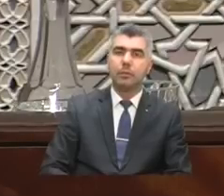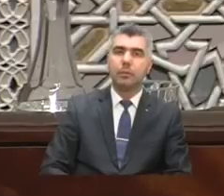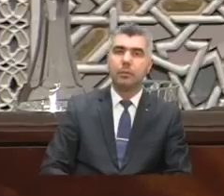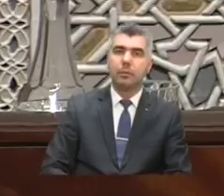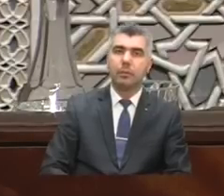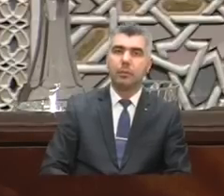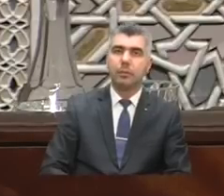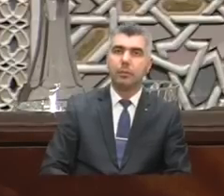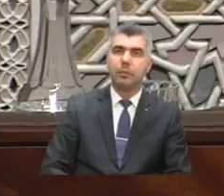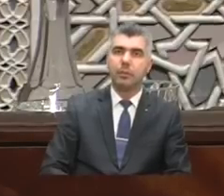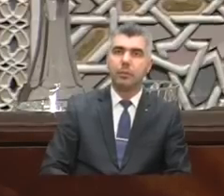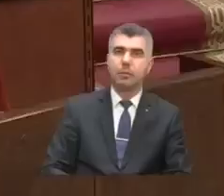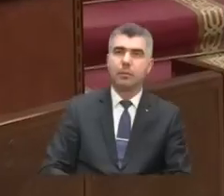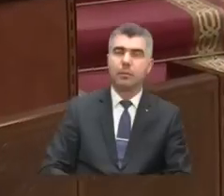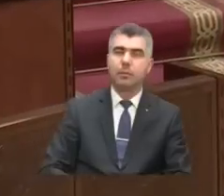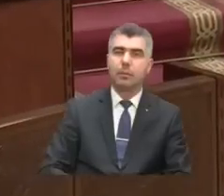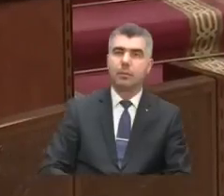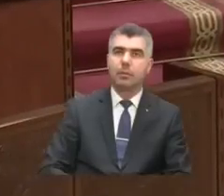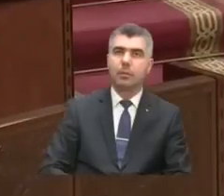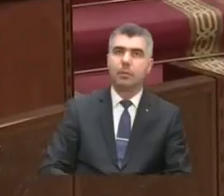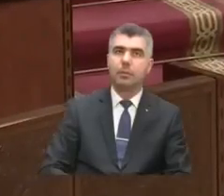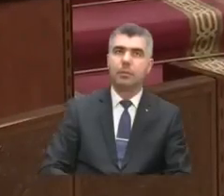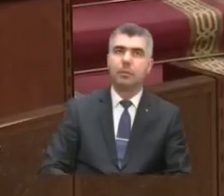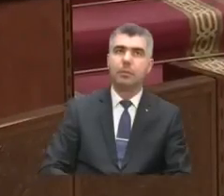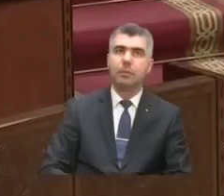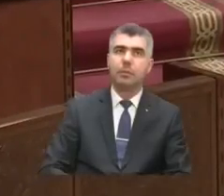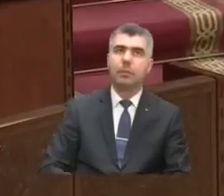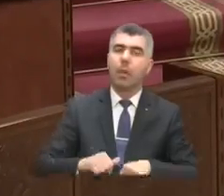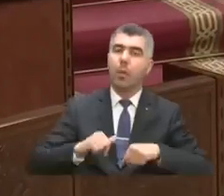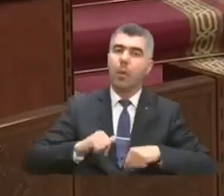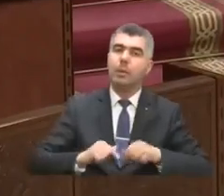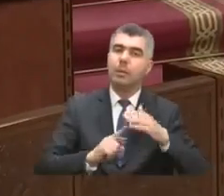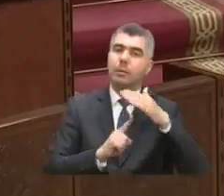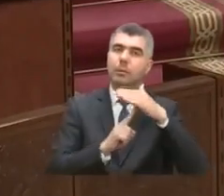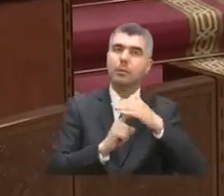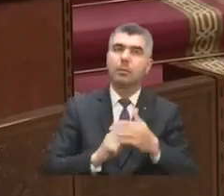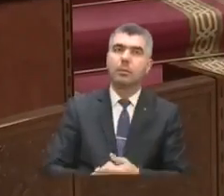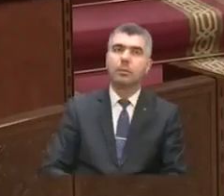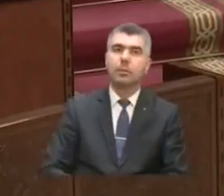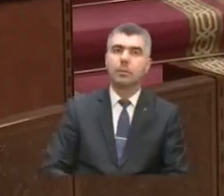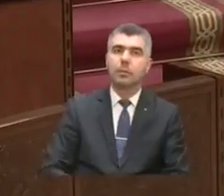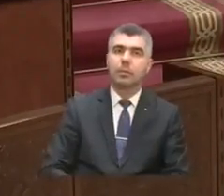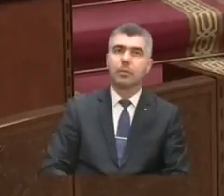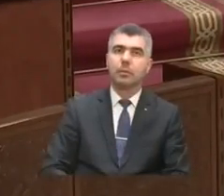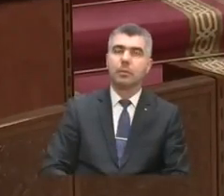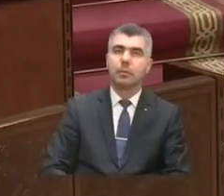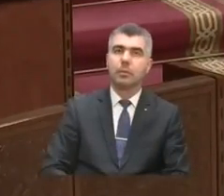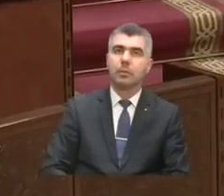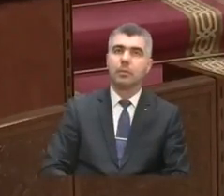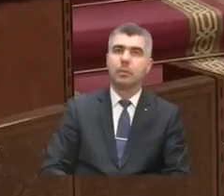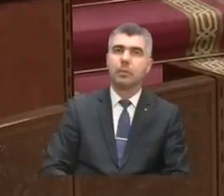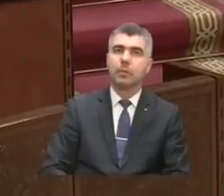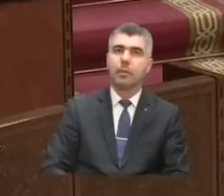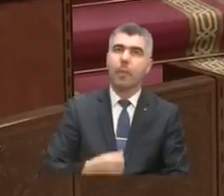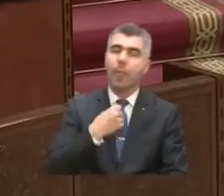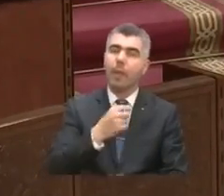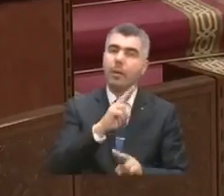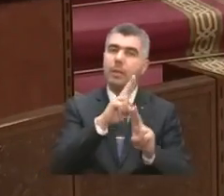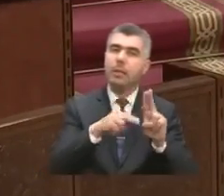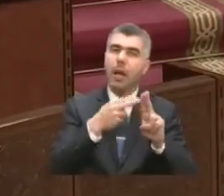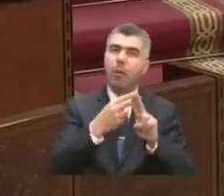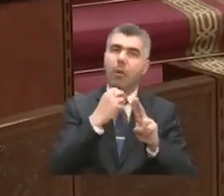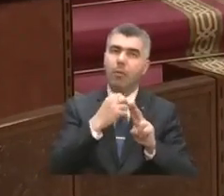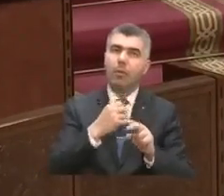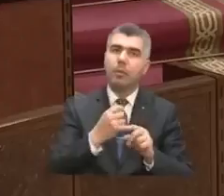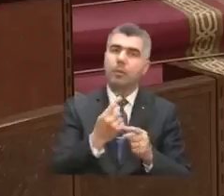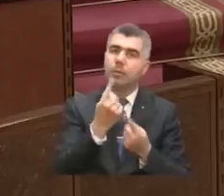لا لا لا ماشي اولا تفضل. انا ساتفاعل بكل هدوء دون ان يعني اثير لغطا